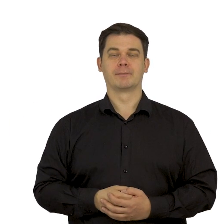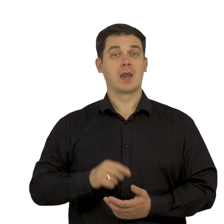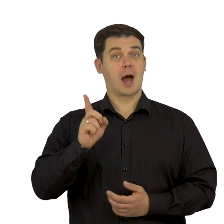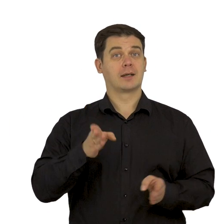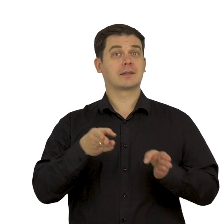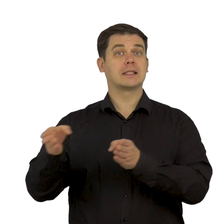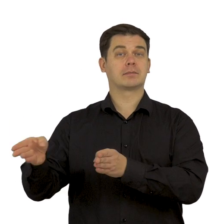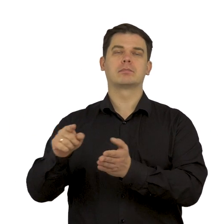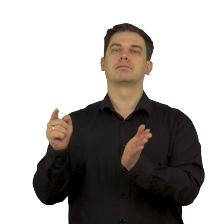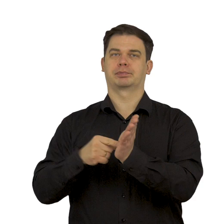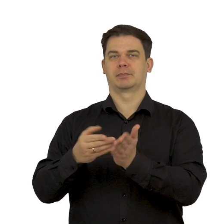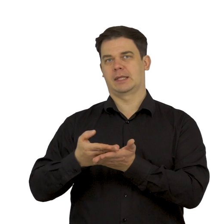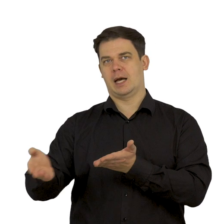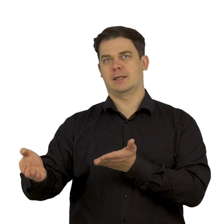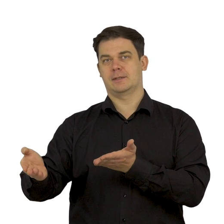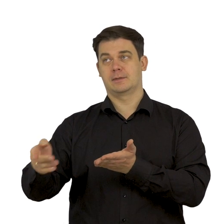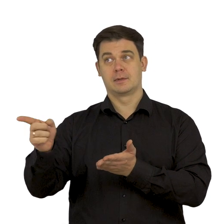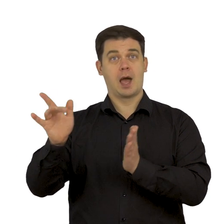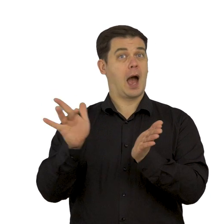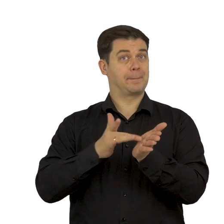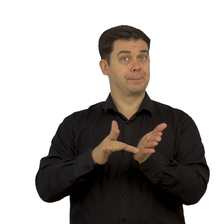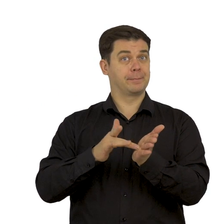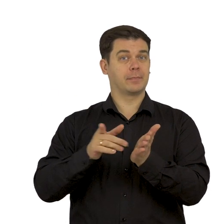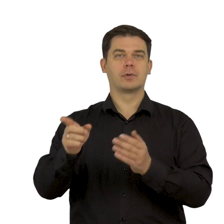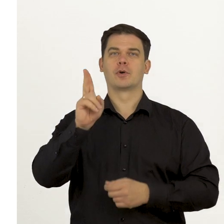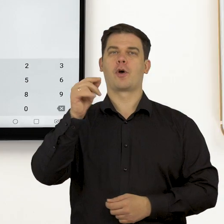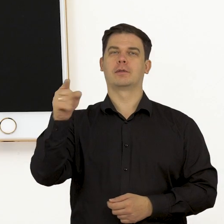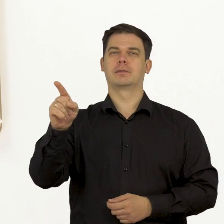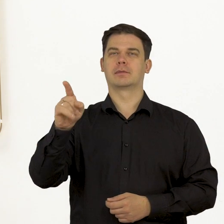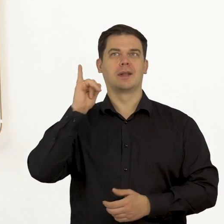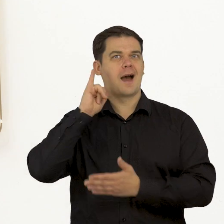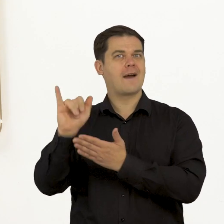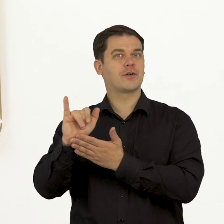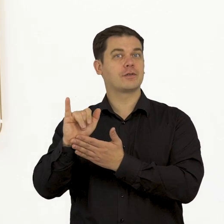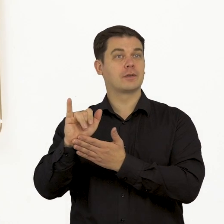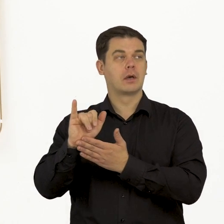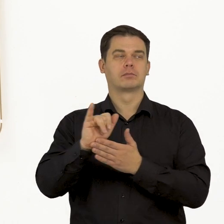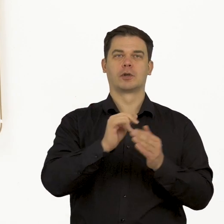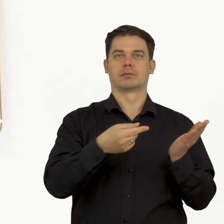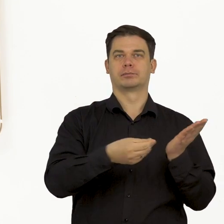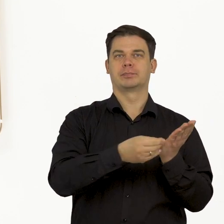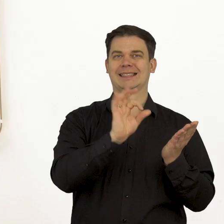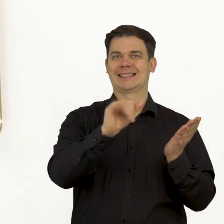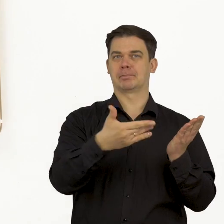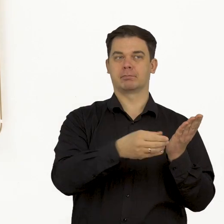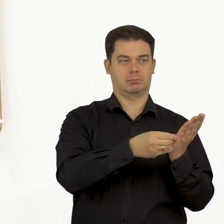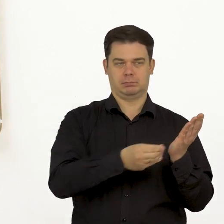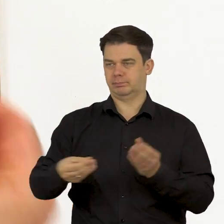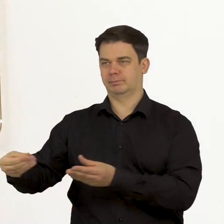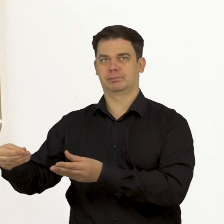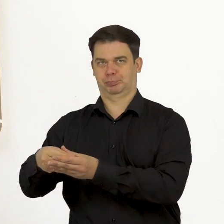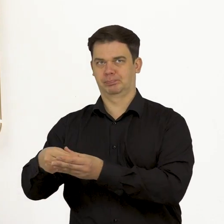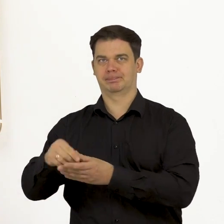A następnie Dalej. Aplikacja poprosi nas o kod z iPhone'a, dlatego przyłóżmy do niego naszą kartę SIM i włączmy